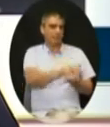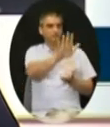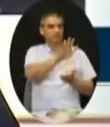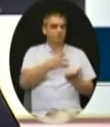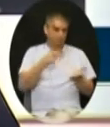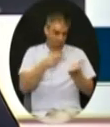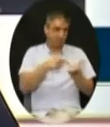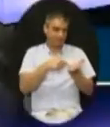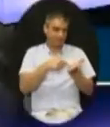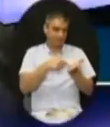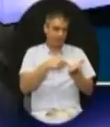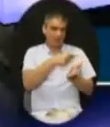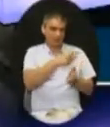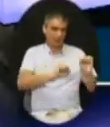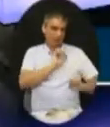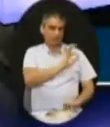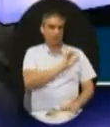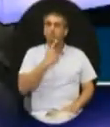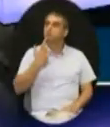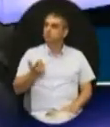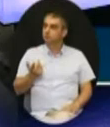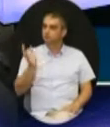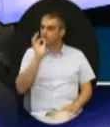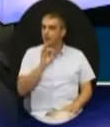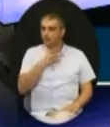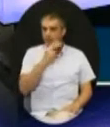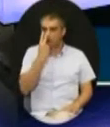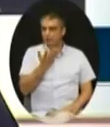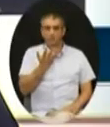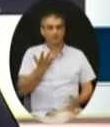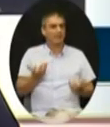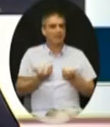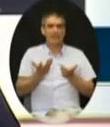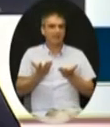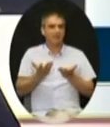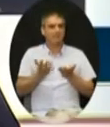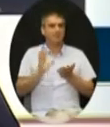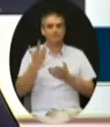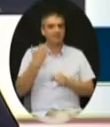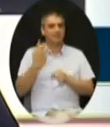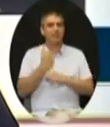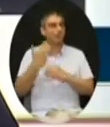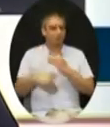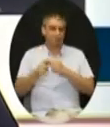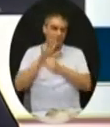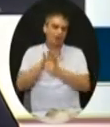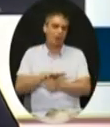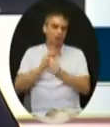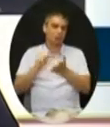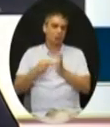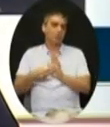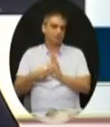מוקצת בגלל ההתנהלות הזאת. ושוב, אתה יכול לראות שהכלים היו, מה שעבד בסופו של דבר זה לחץ